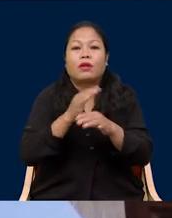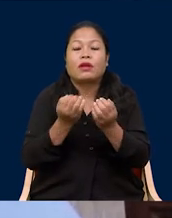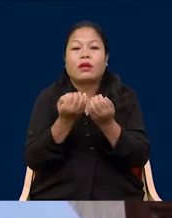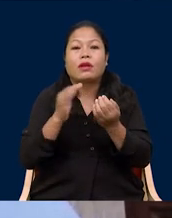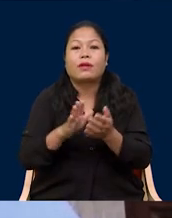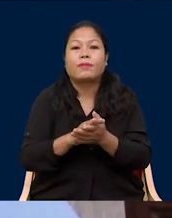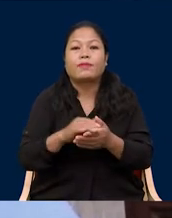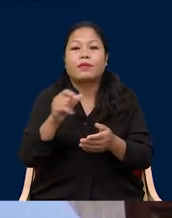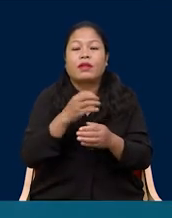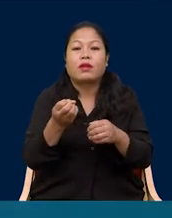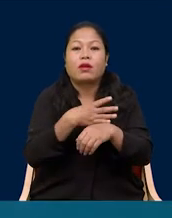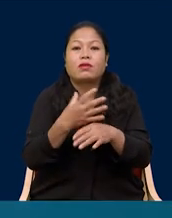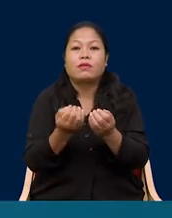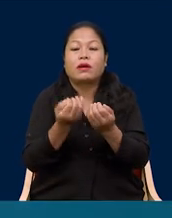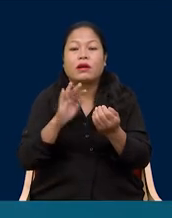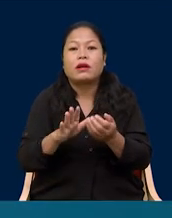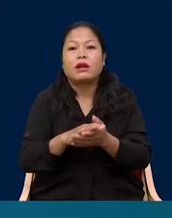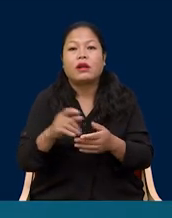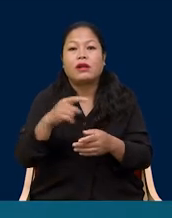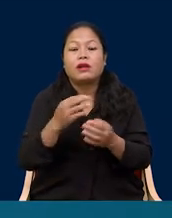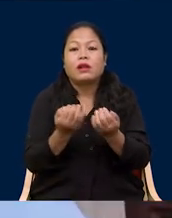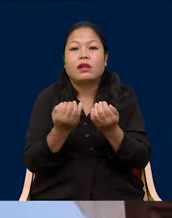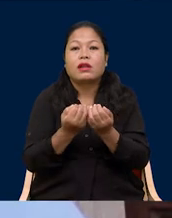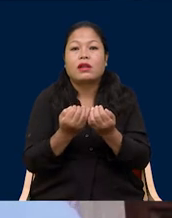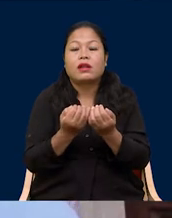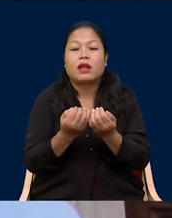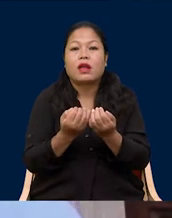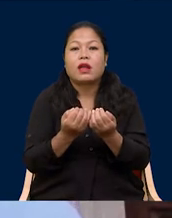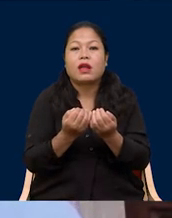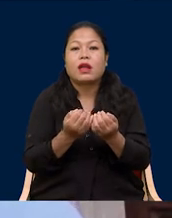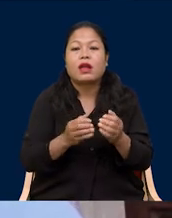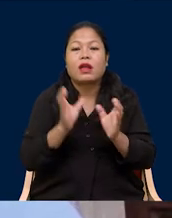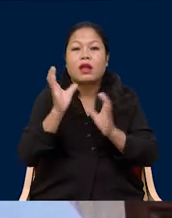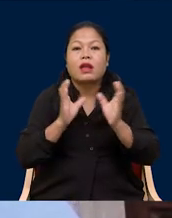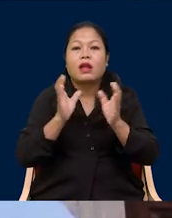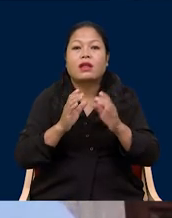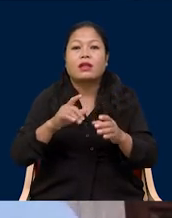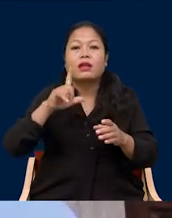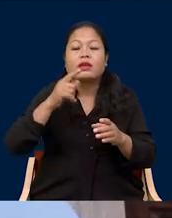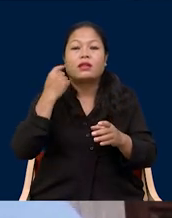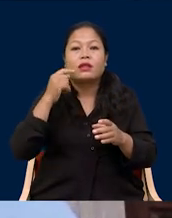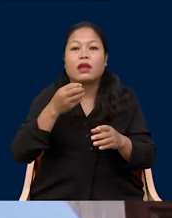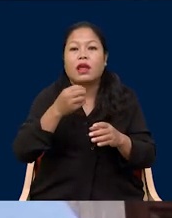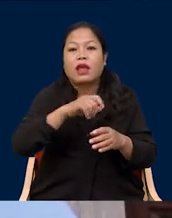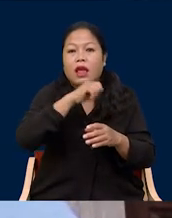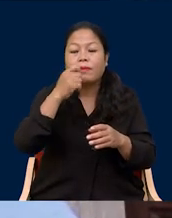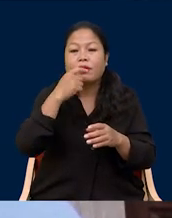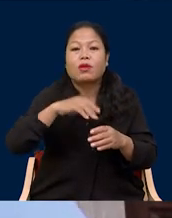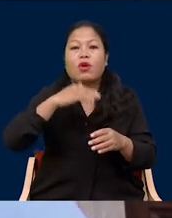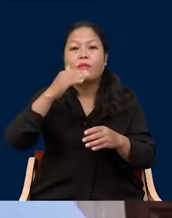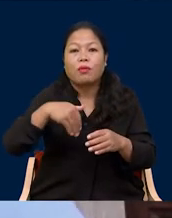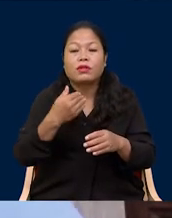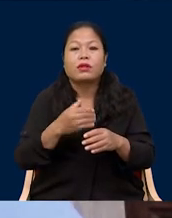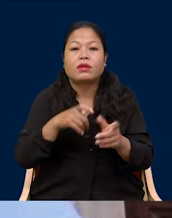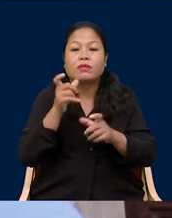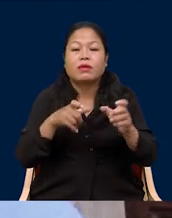धेरै भएको कारणले गर्दाखेरि त्यसले पनि असर परिरहेको हुन्छ र त्यसले गर्दा अलिकति मिट कन्जम्पसनमा पनि भनौँ न यदि हामी सातै दिन मासु खान्छौँ भन्दाखेरि